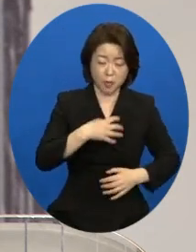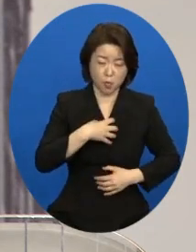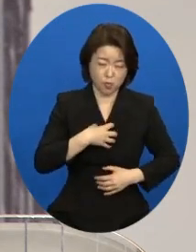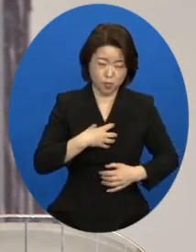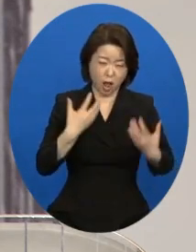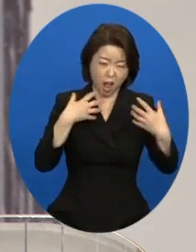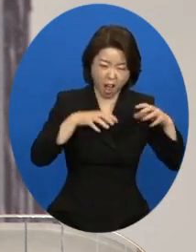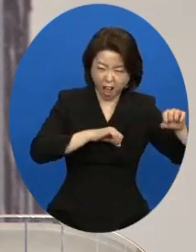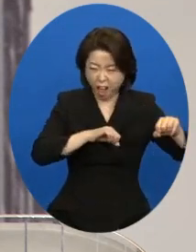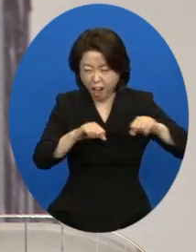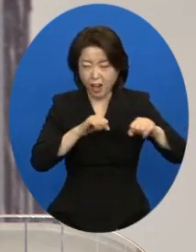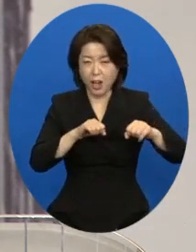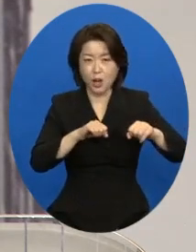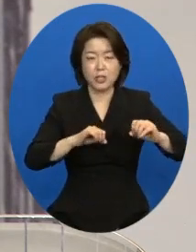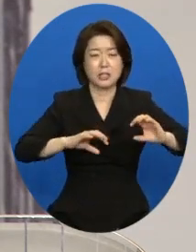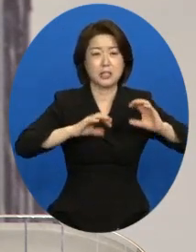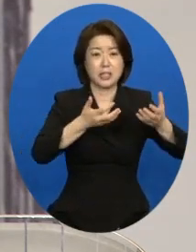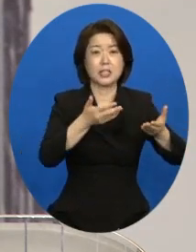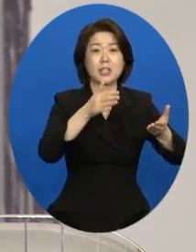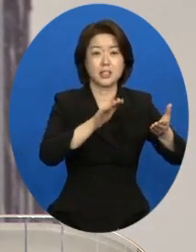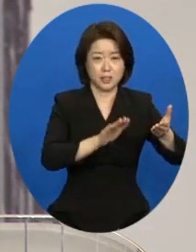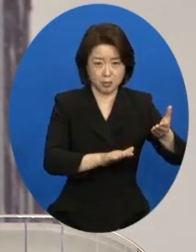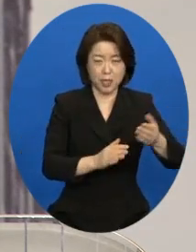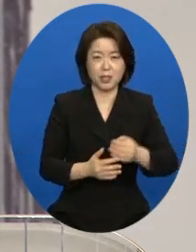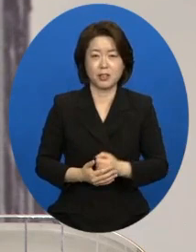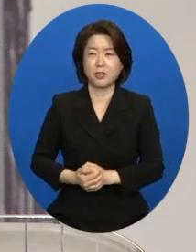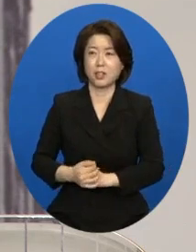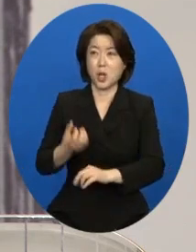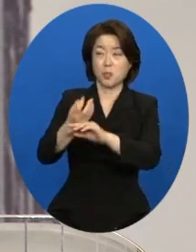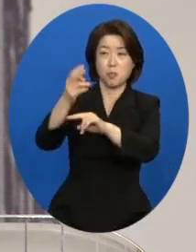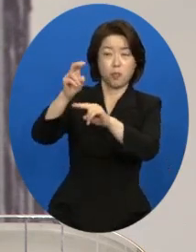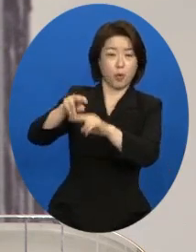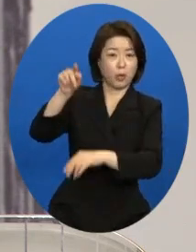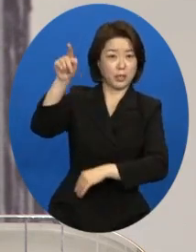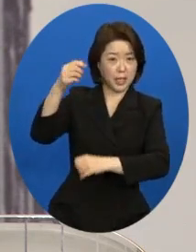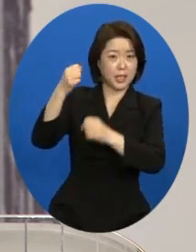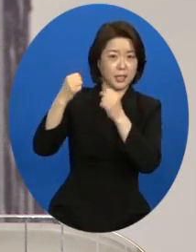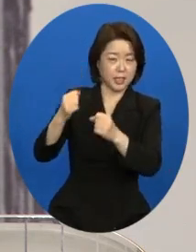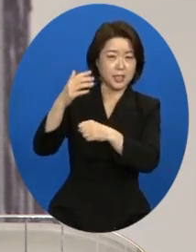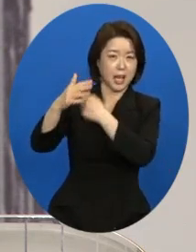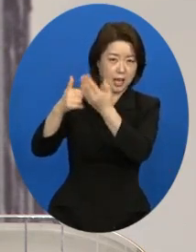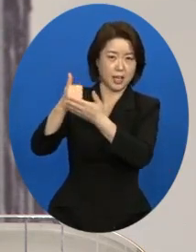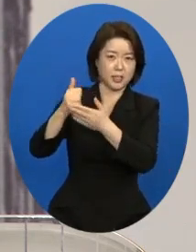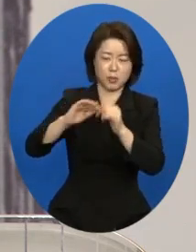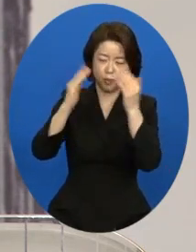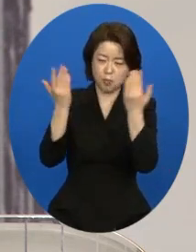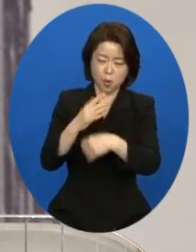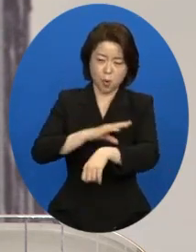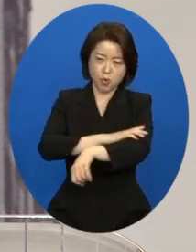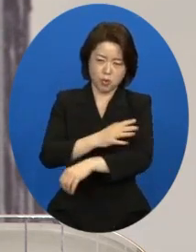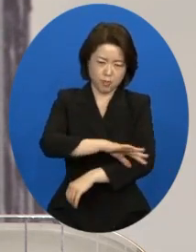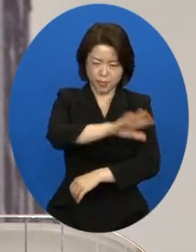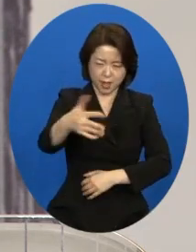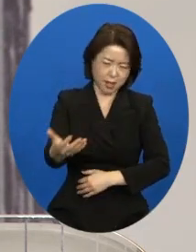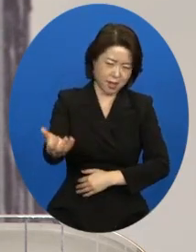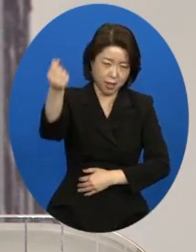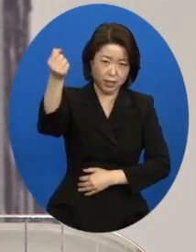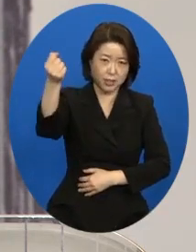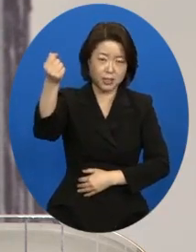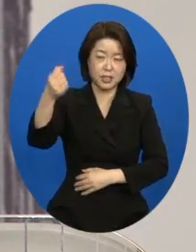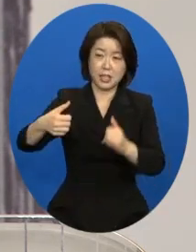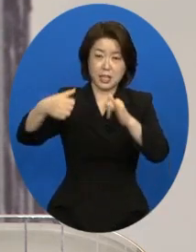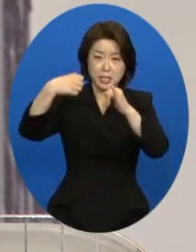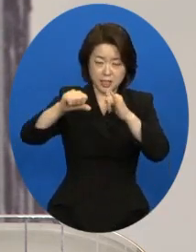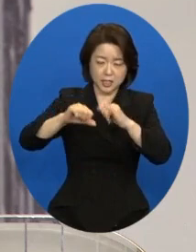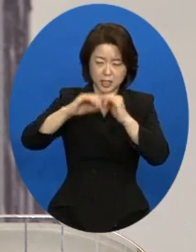사납게 활동을 하는 이 세상 같아 보여도 보좌에 계신 그 하나님께서 그 모든 권세를 가지고 계시고 그 인자께서